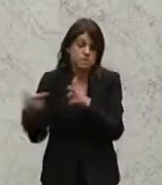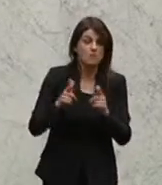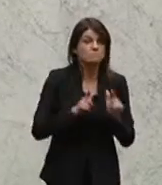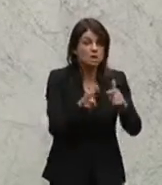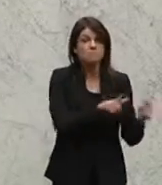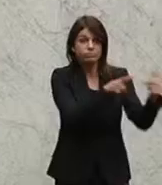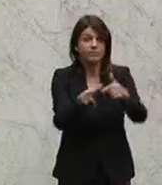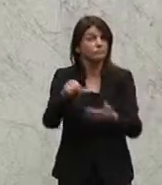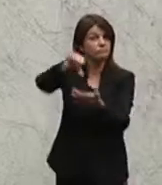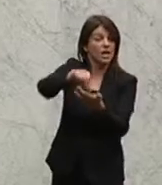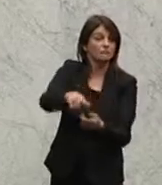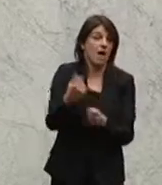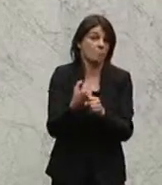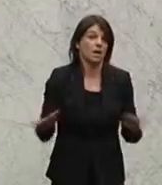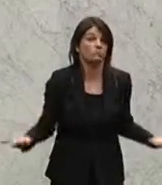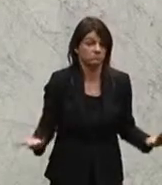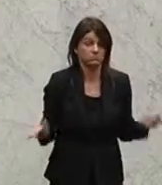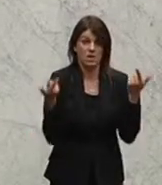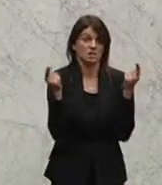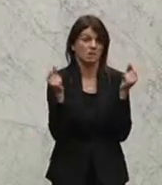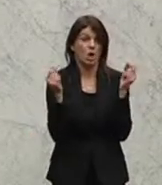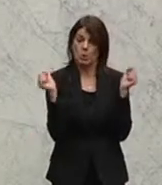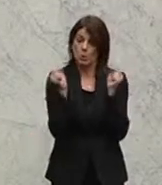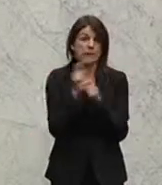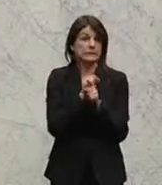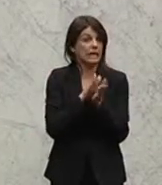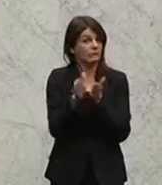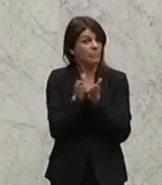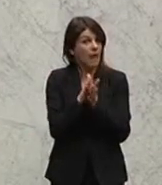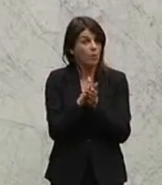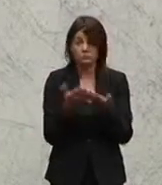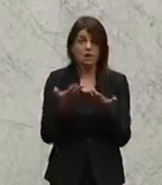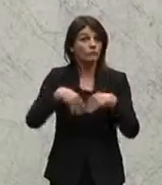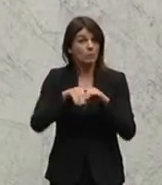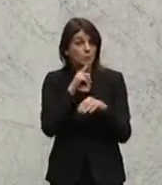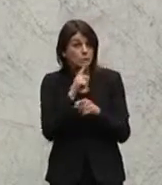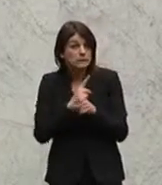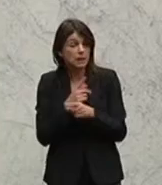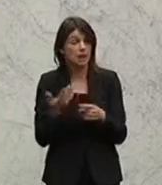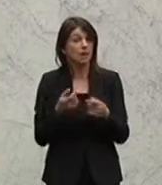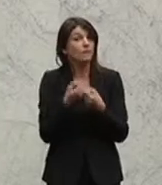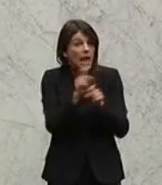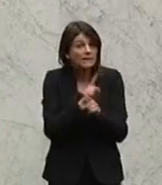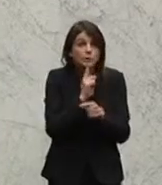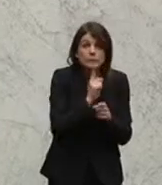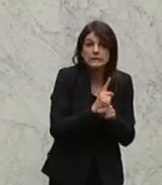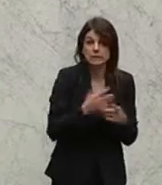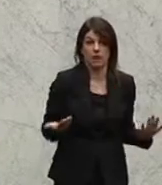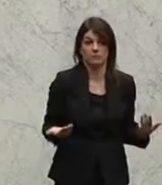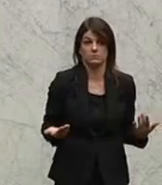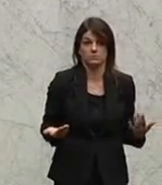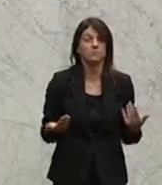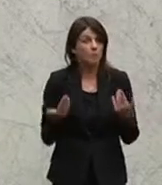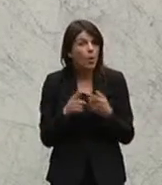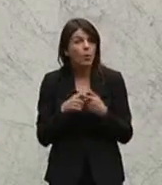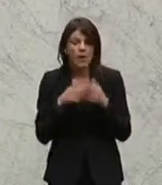zur Arbeit fahren müssen. Das heißt, ein gewaltiger Zeitverbrauch, der der Familie fehlt oder der Freizeitwirtschaft fehlt, und